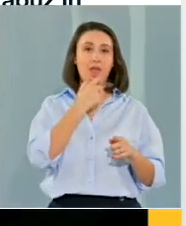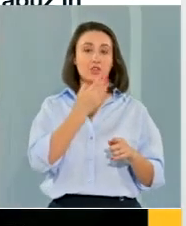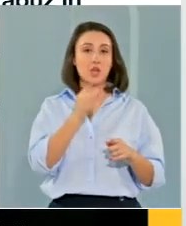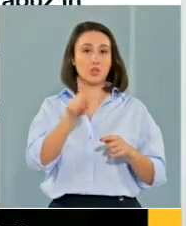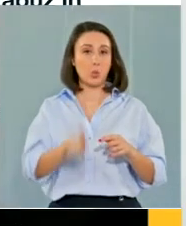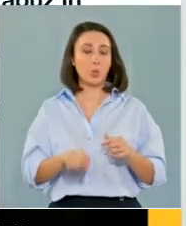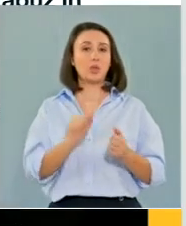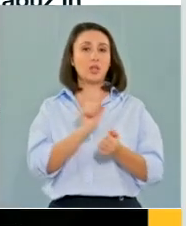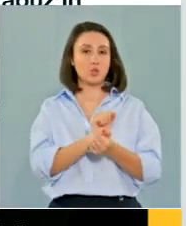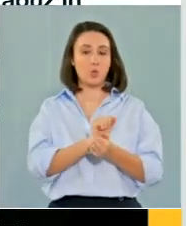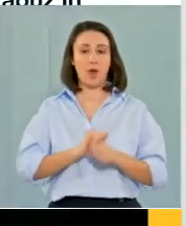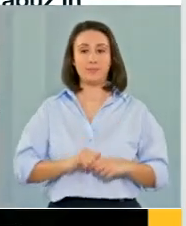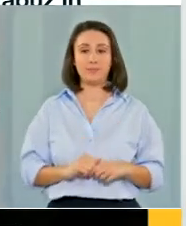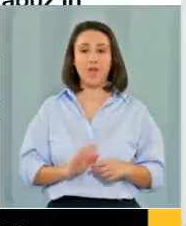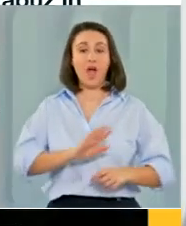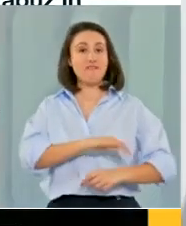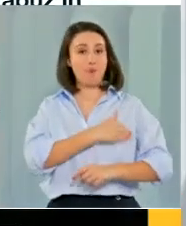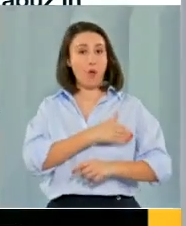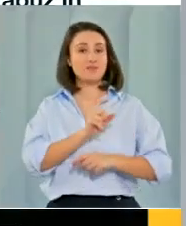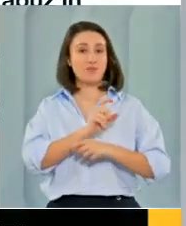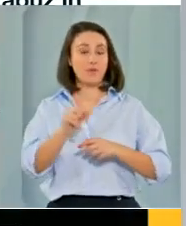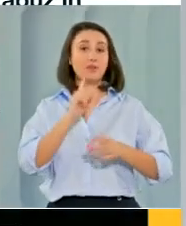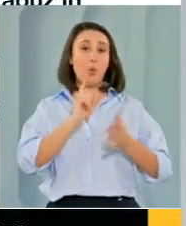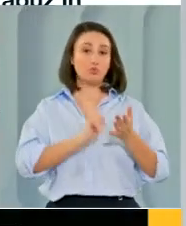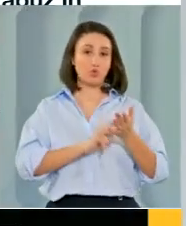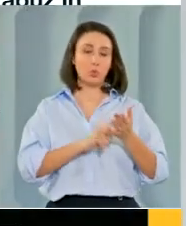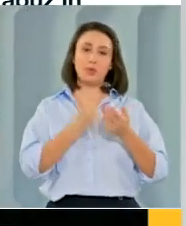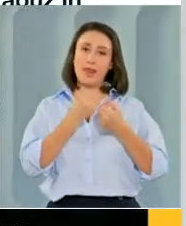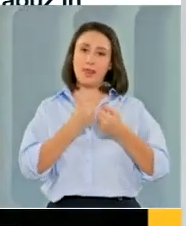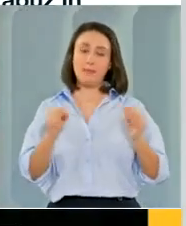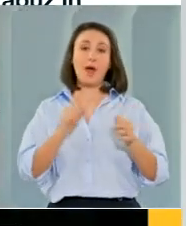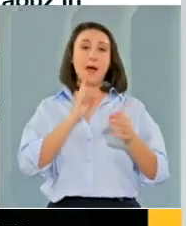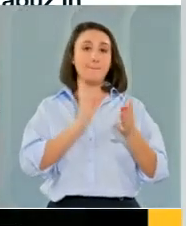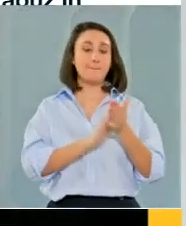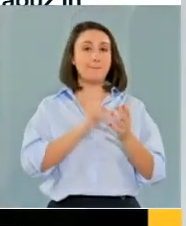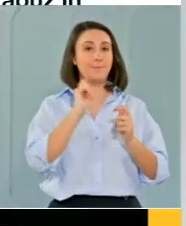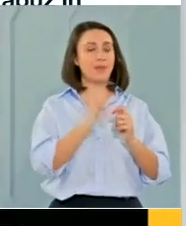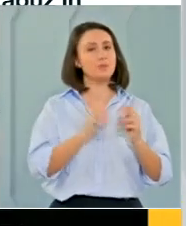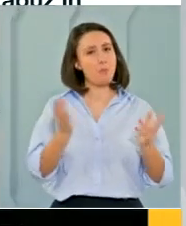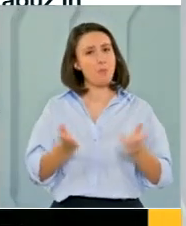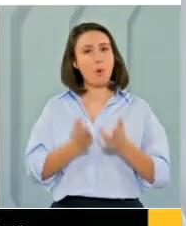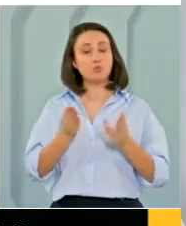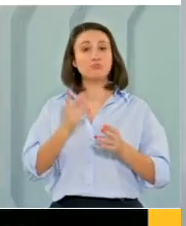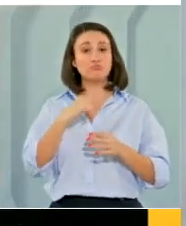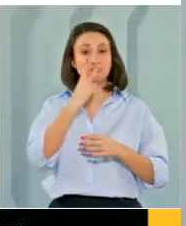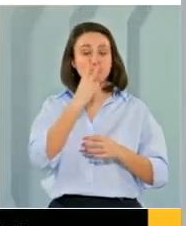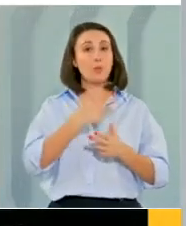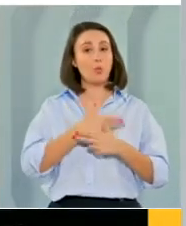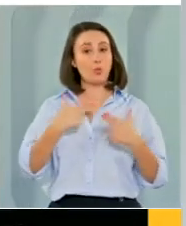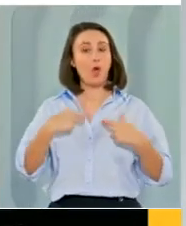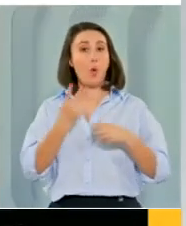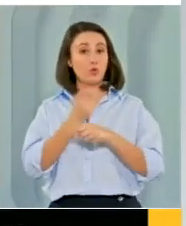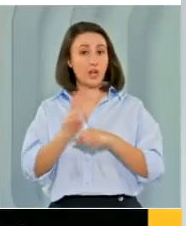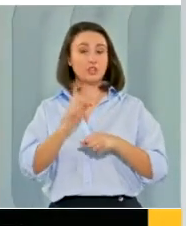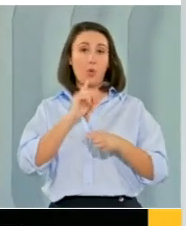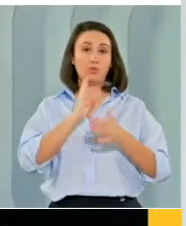6 luni de închisoare. Avocații inculpaților au solicitat însă achitarea sau aplicarea unor pedepse mai blânde, apreciind că procurorii ar fi greșit